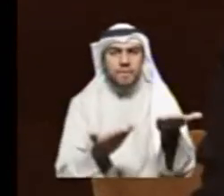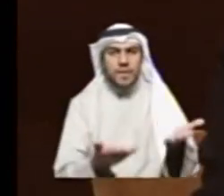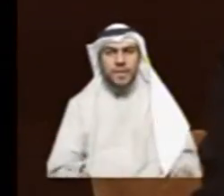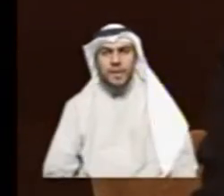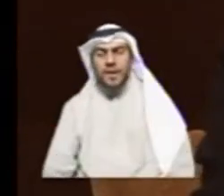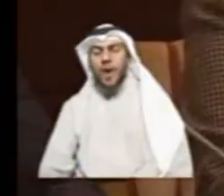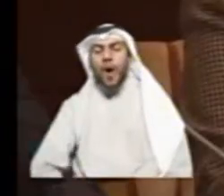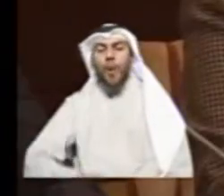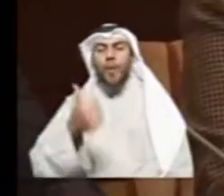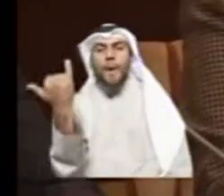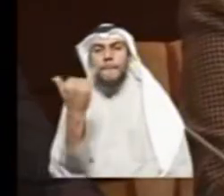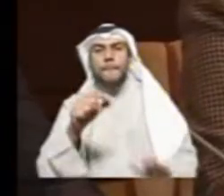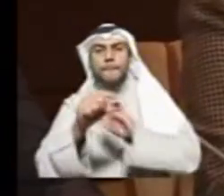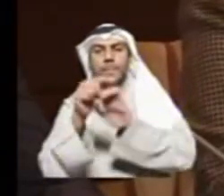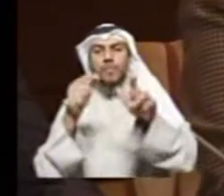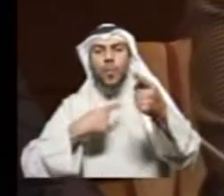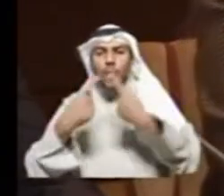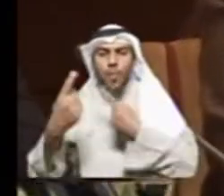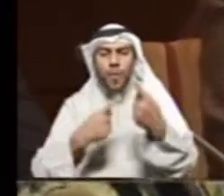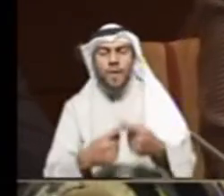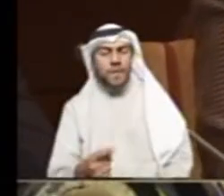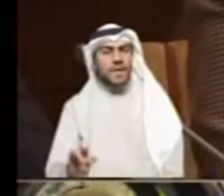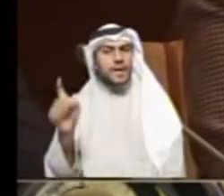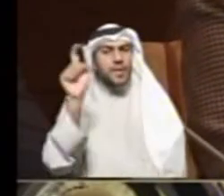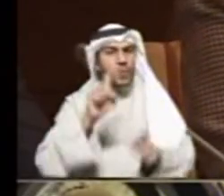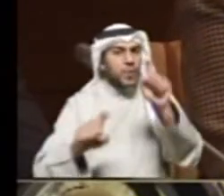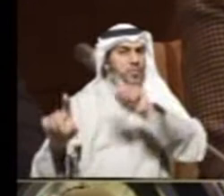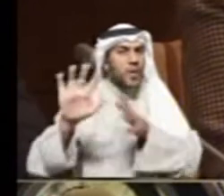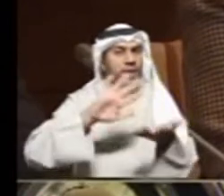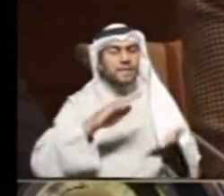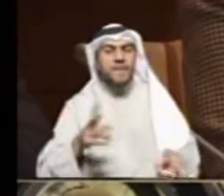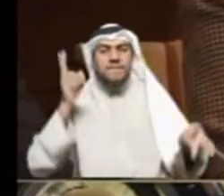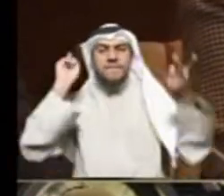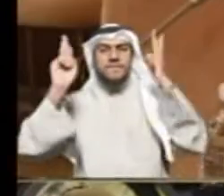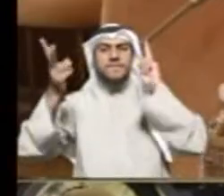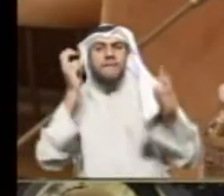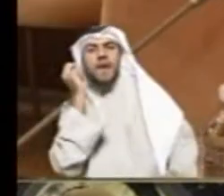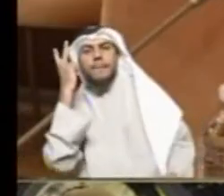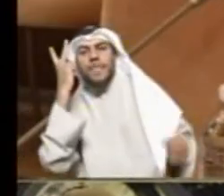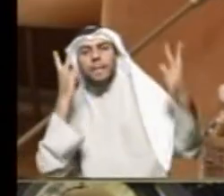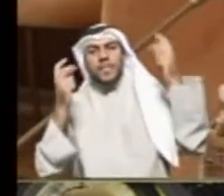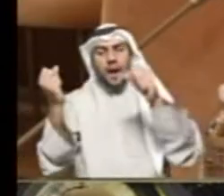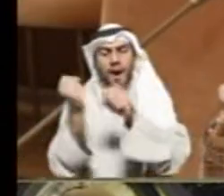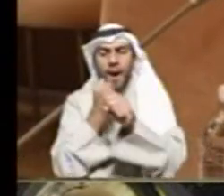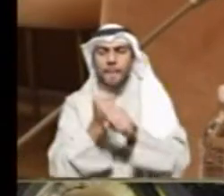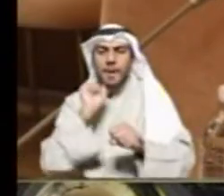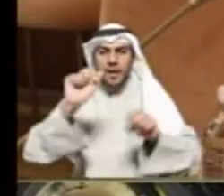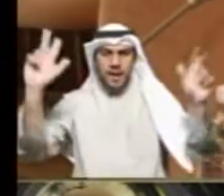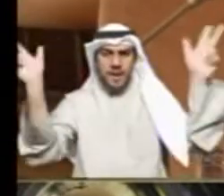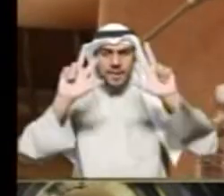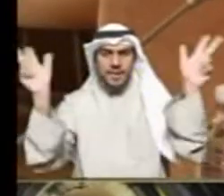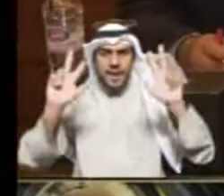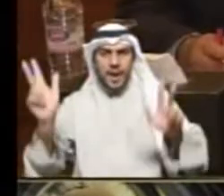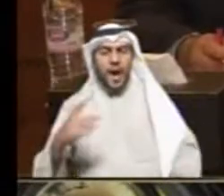المحاور الأساسية للجلسة الحوارية المصاحبة لحفل جائزة الإبداع الإعلاني التي ينظمها الملتقى